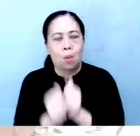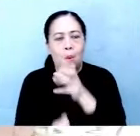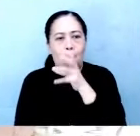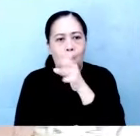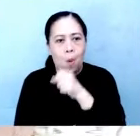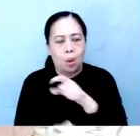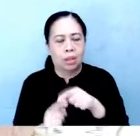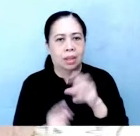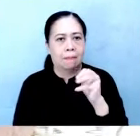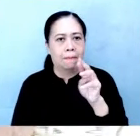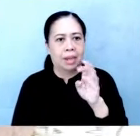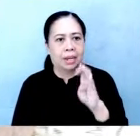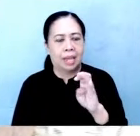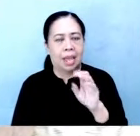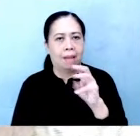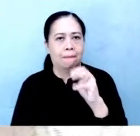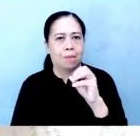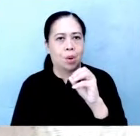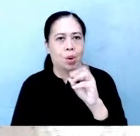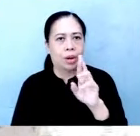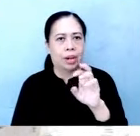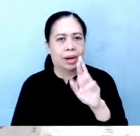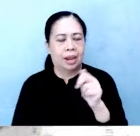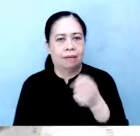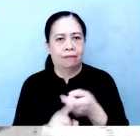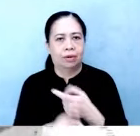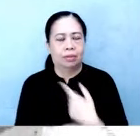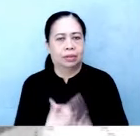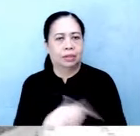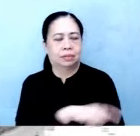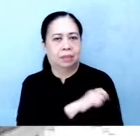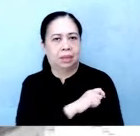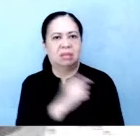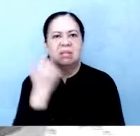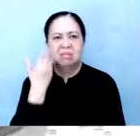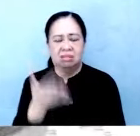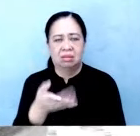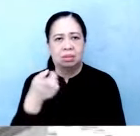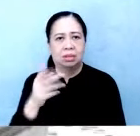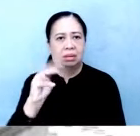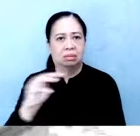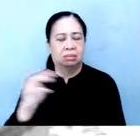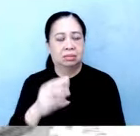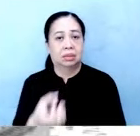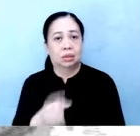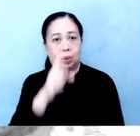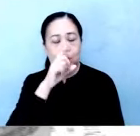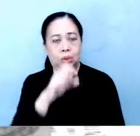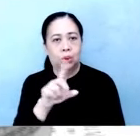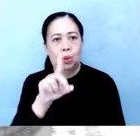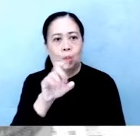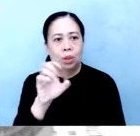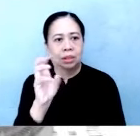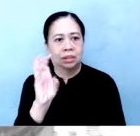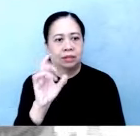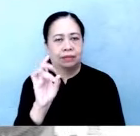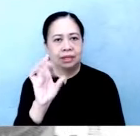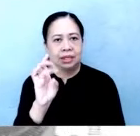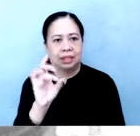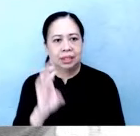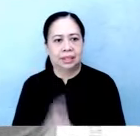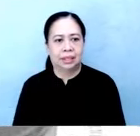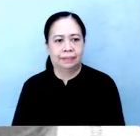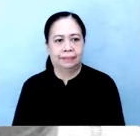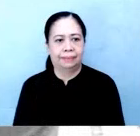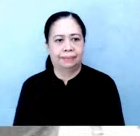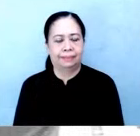Maria Brañas Morera ng Spain na namatay nitong Lunes sa edad na 117. Nagbabalita mula sa